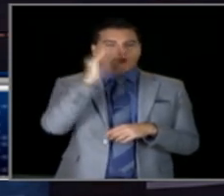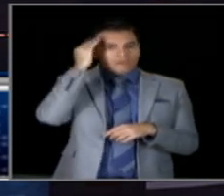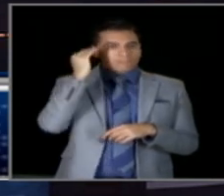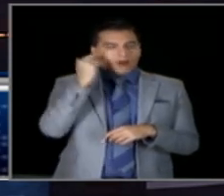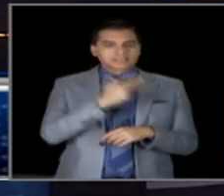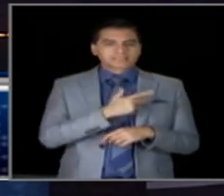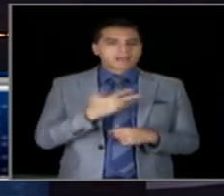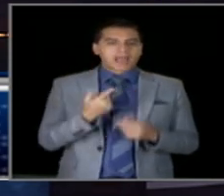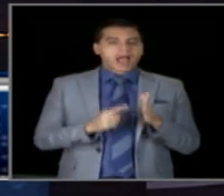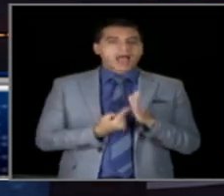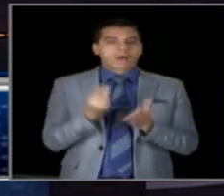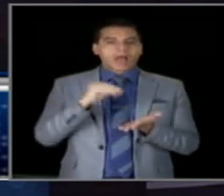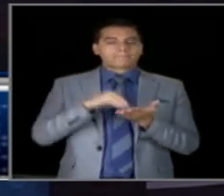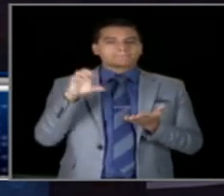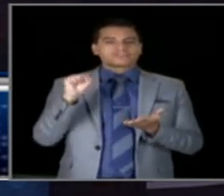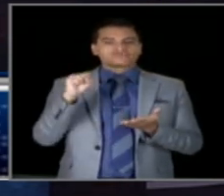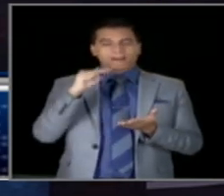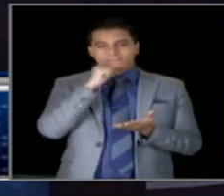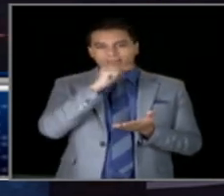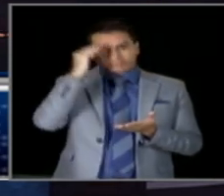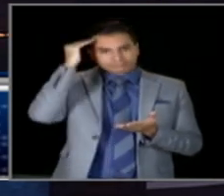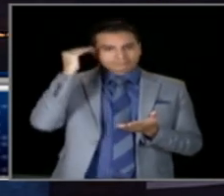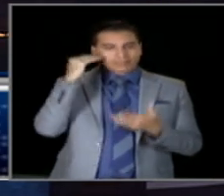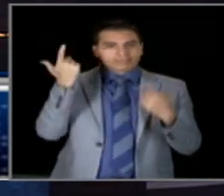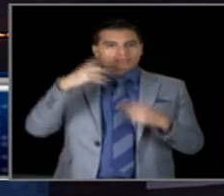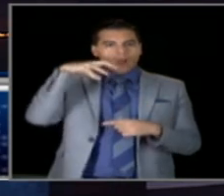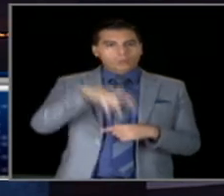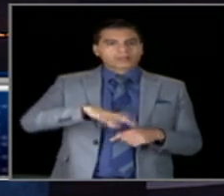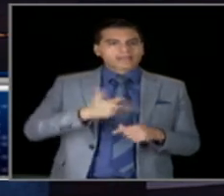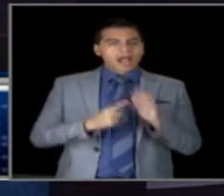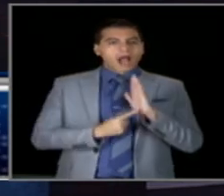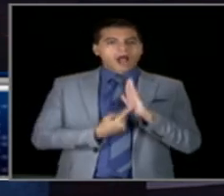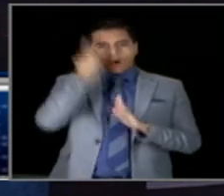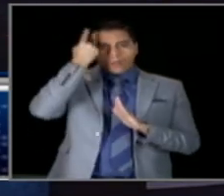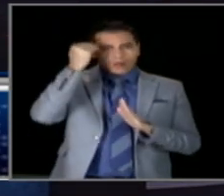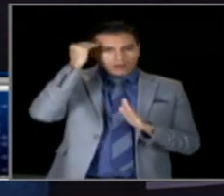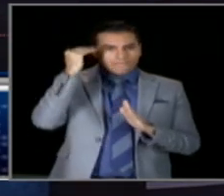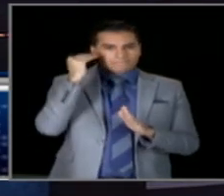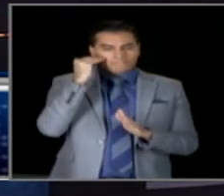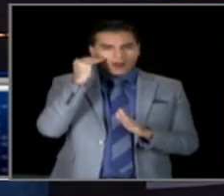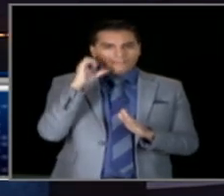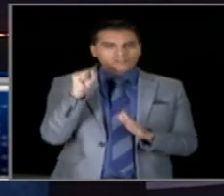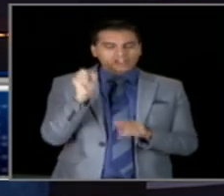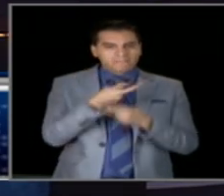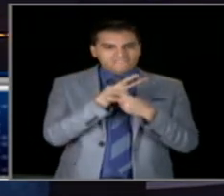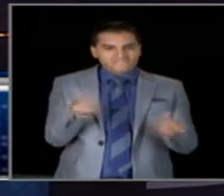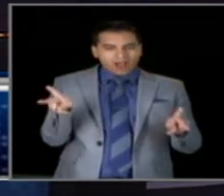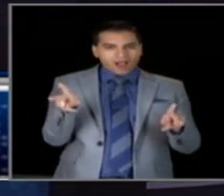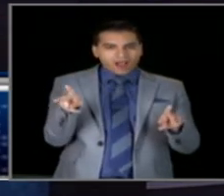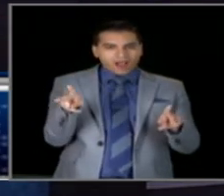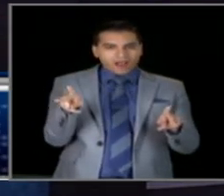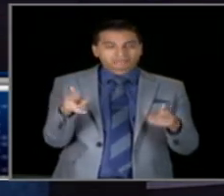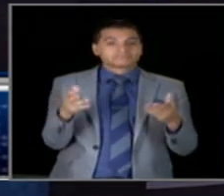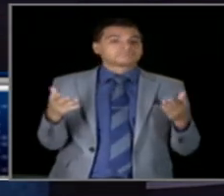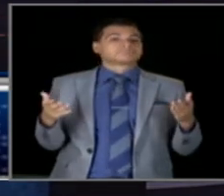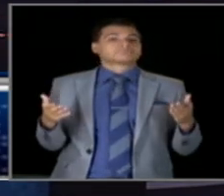1959، فما هي؟ في دولة إيه؟ أول برلمان اتأسس في